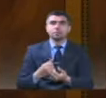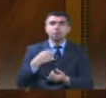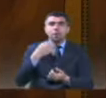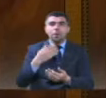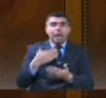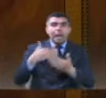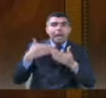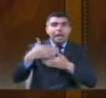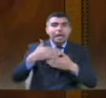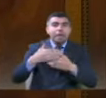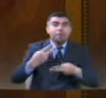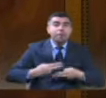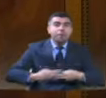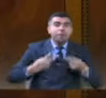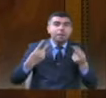به